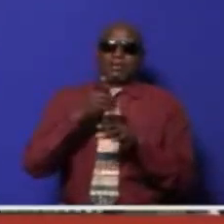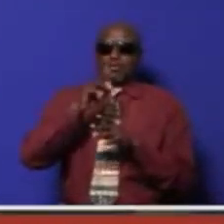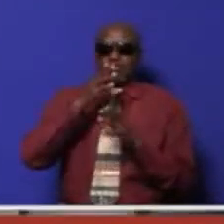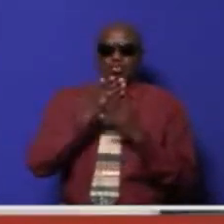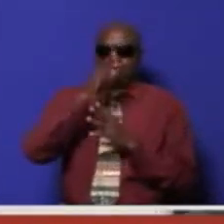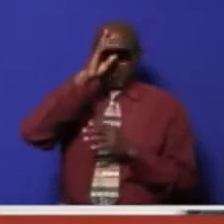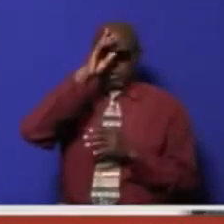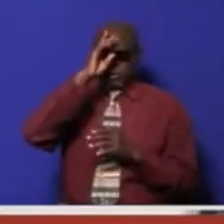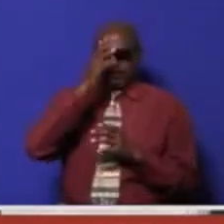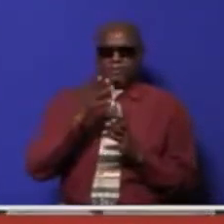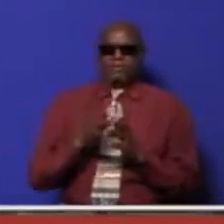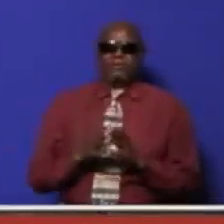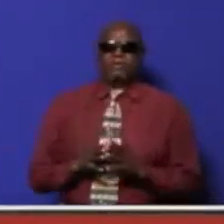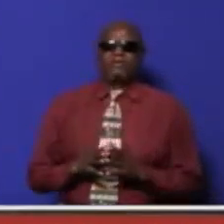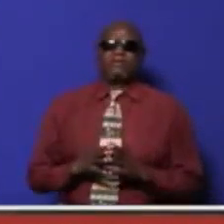tumbo.